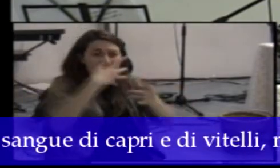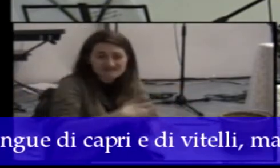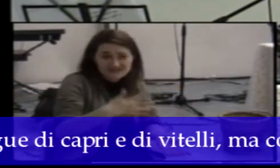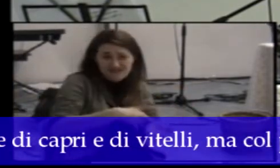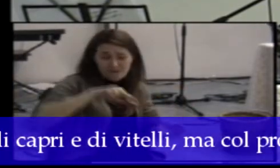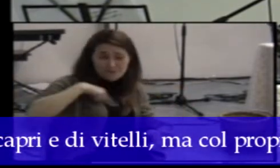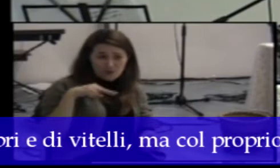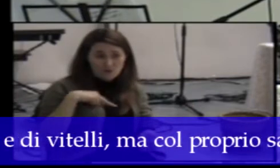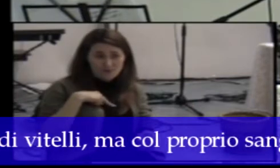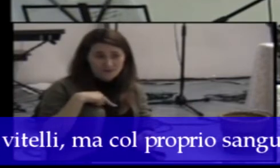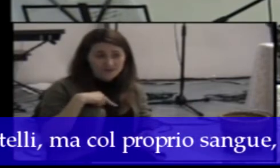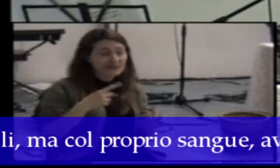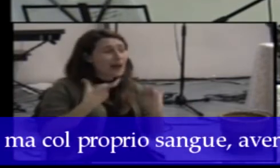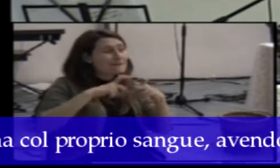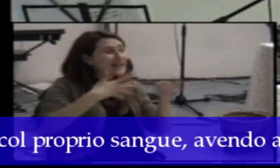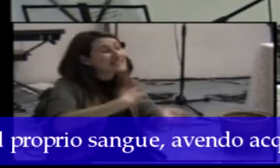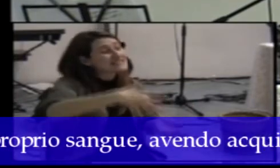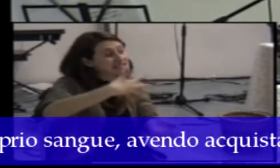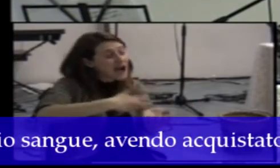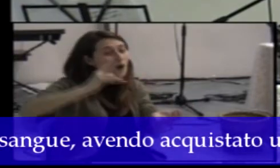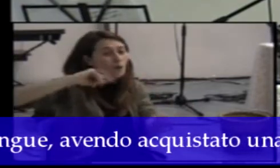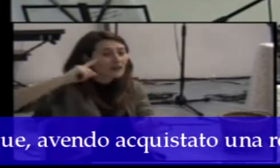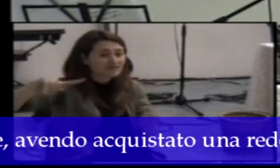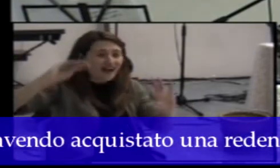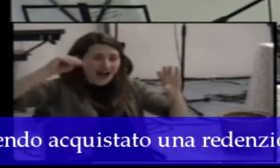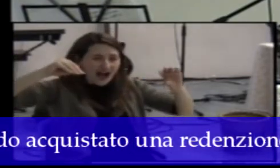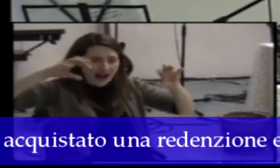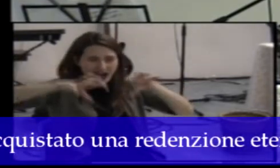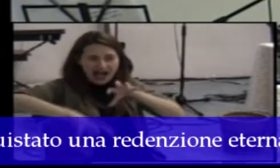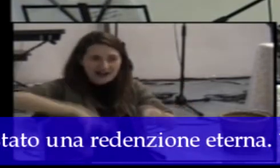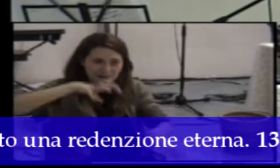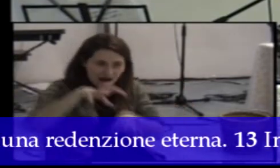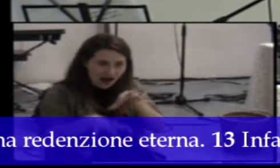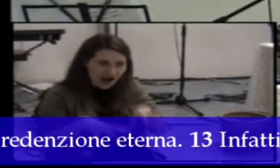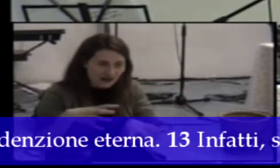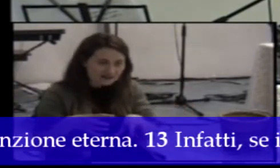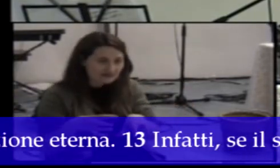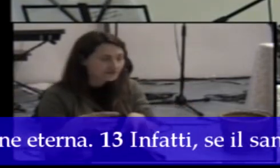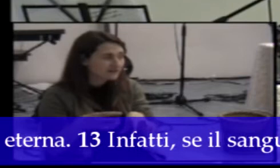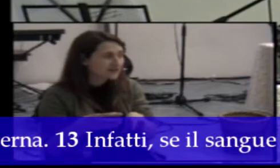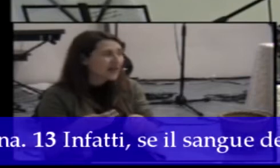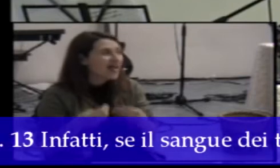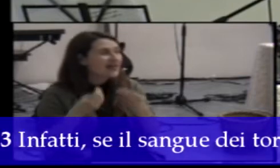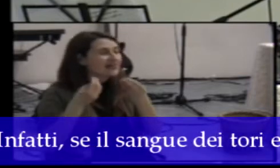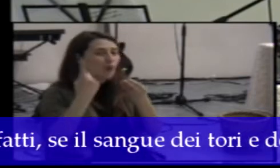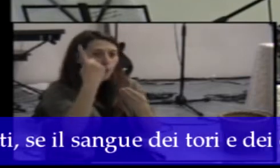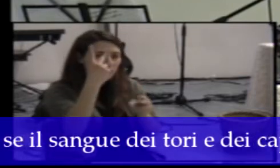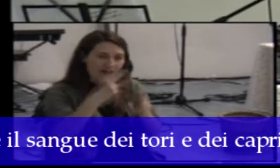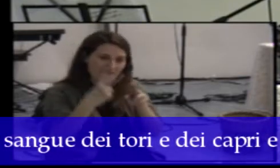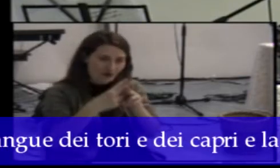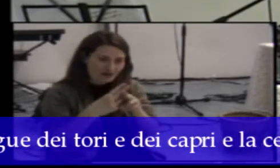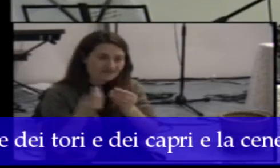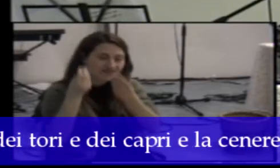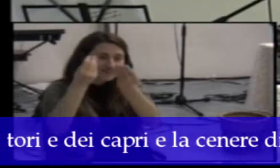il sangue dei tori e dei capri e la cenere di una giovenca aspersi sopra i contaminati li santifica, purificandoli nella